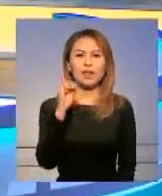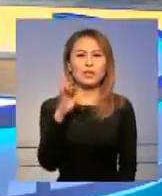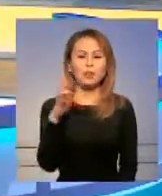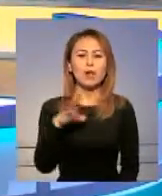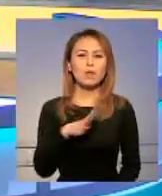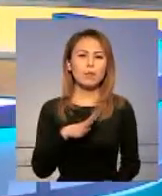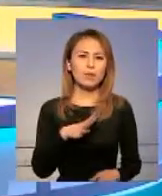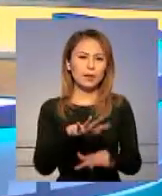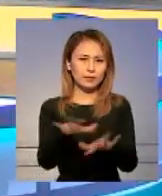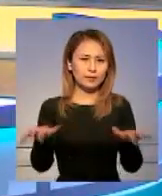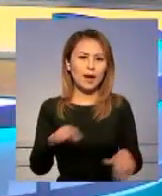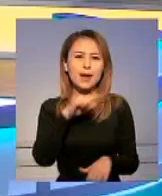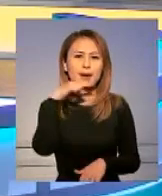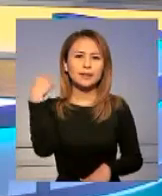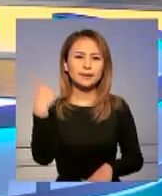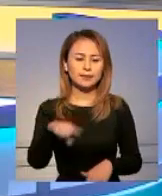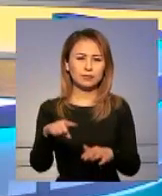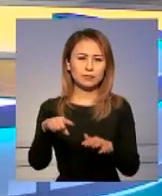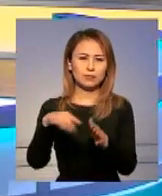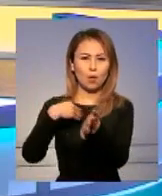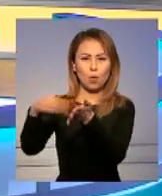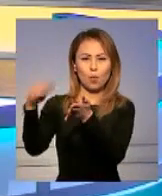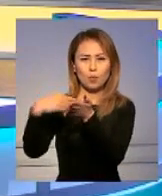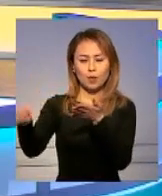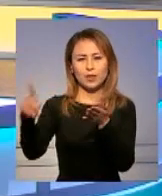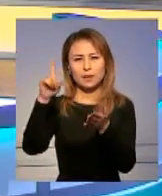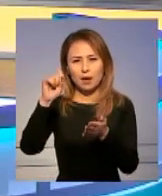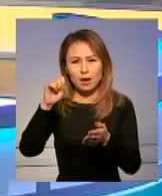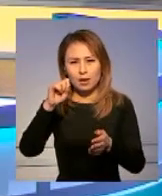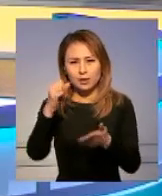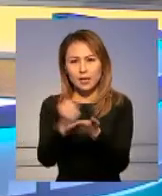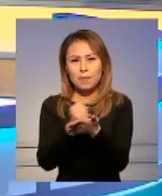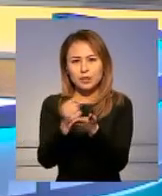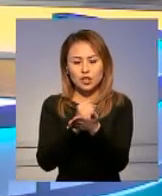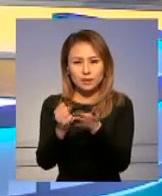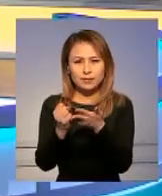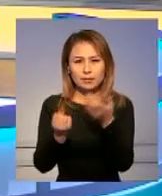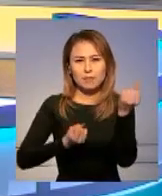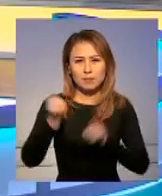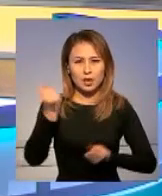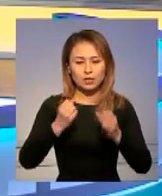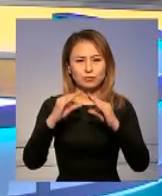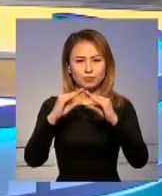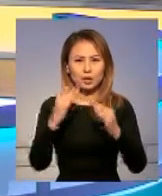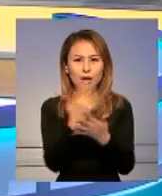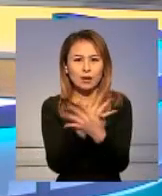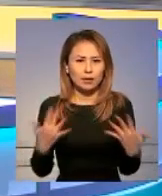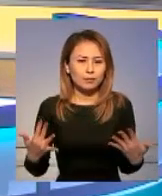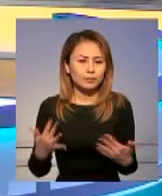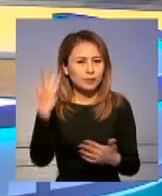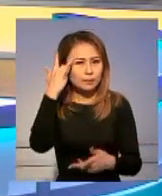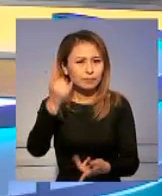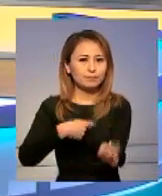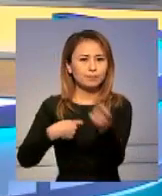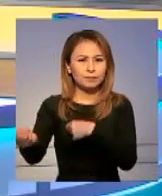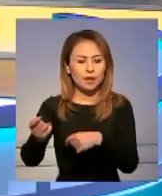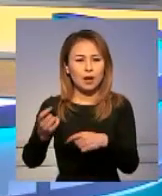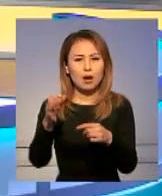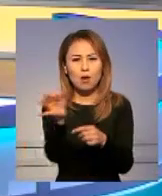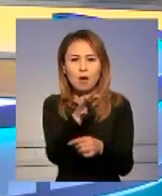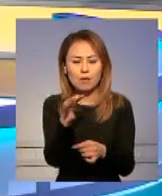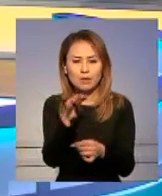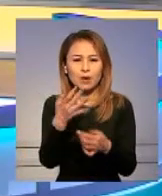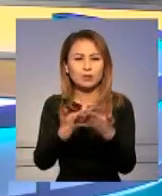Венесуэла билігі Ресейден алатын автокөлік бөлшектері үшін ұлттық криптовалютасы петромен есеп айырыспақ. Бұл туралы елдің сыртқы